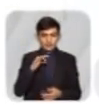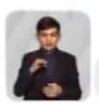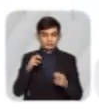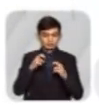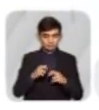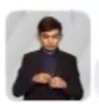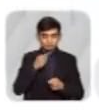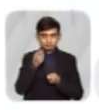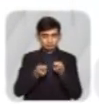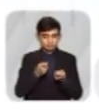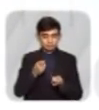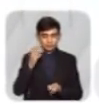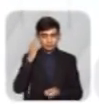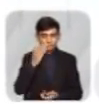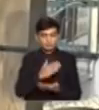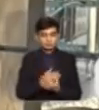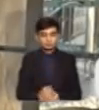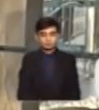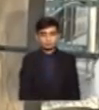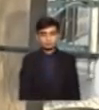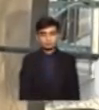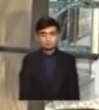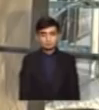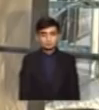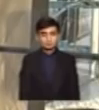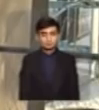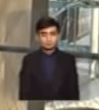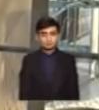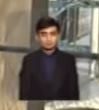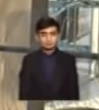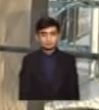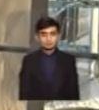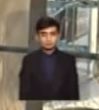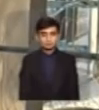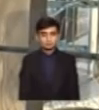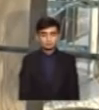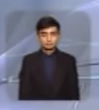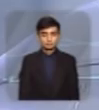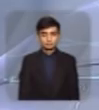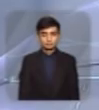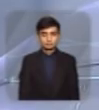тщательного расследования этого дела. Мадина Исюмбаева, Влад Шишко, Информбюро Алматы.